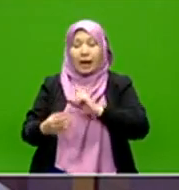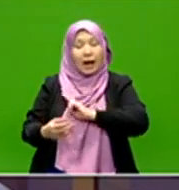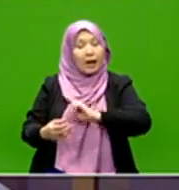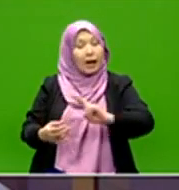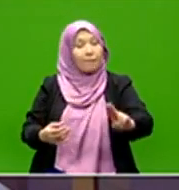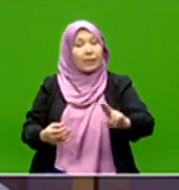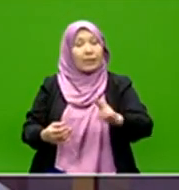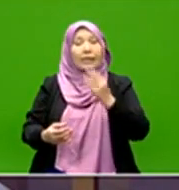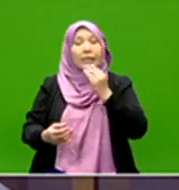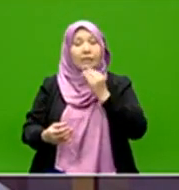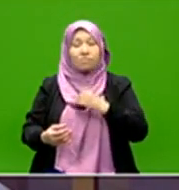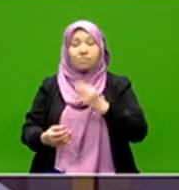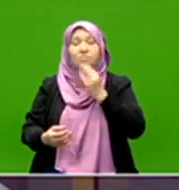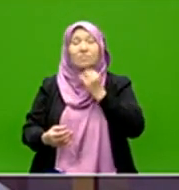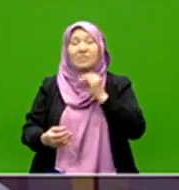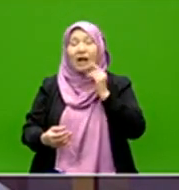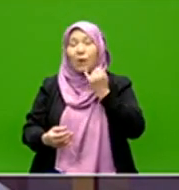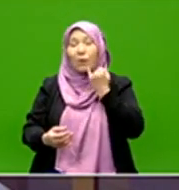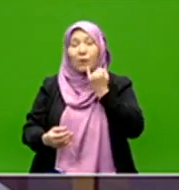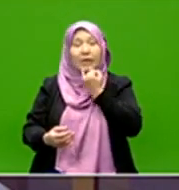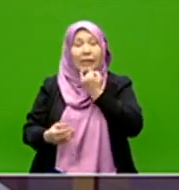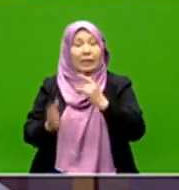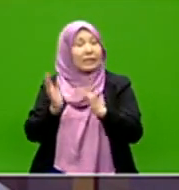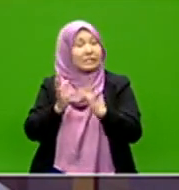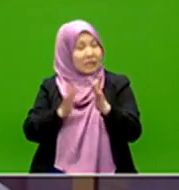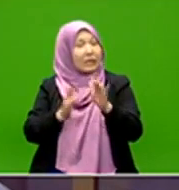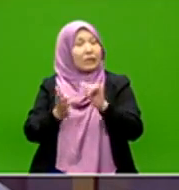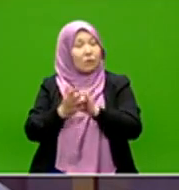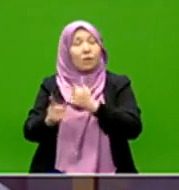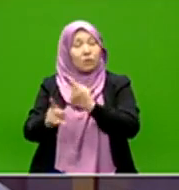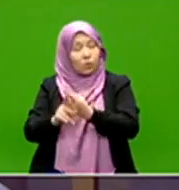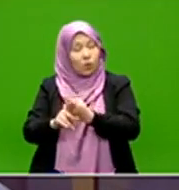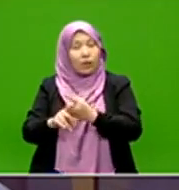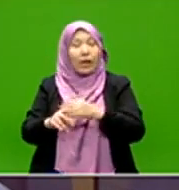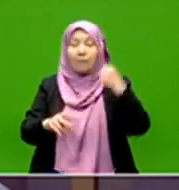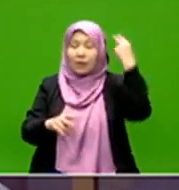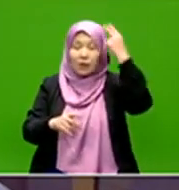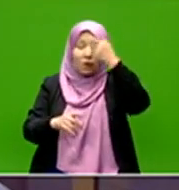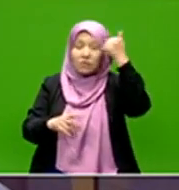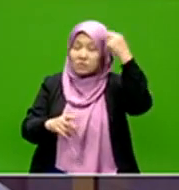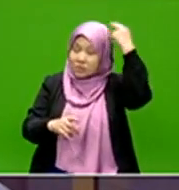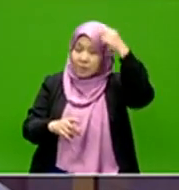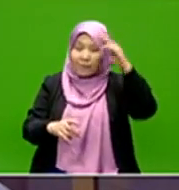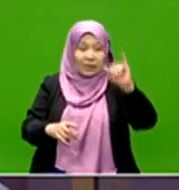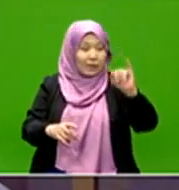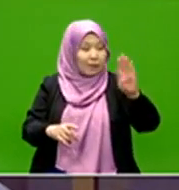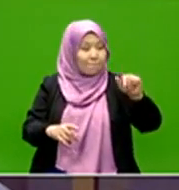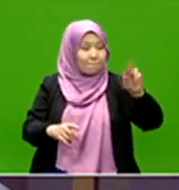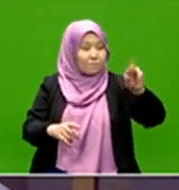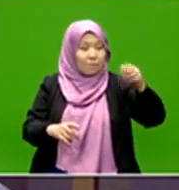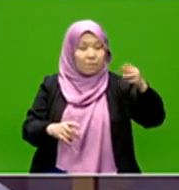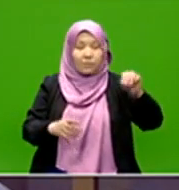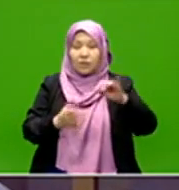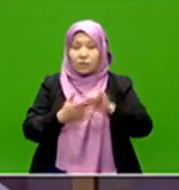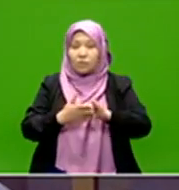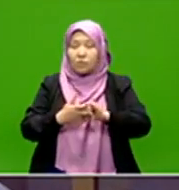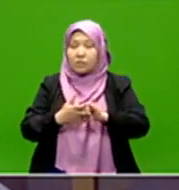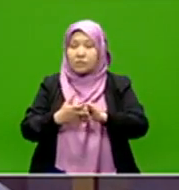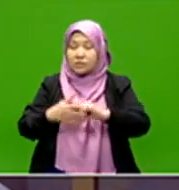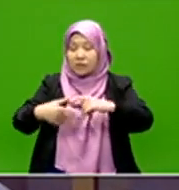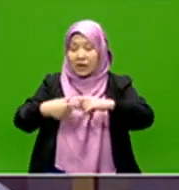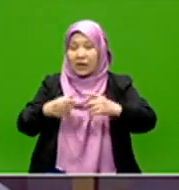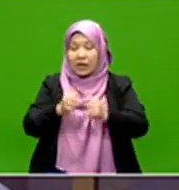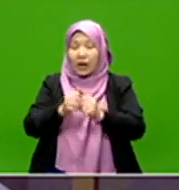bahawa agama Nasrani itu Kristian yang betul kerana Nabi Ibrahim itu dikaitkan dengan sebagai orang Kristian.